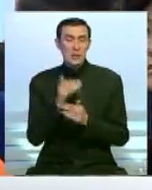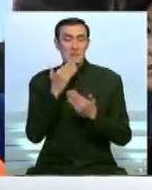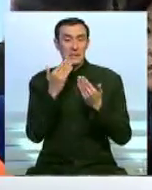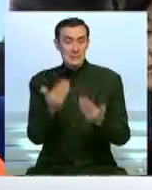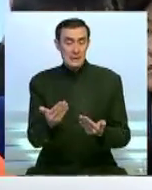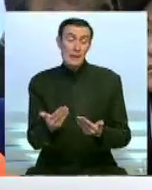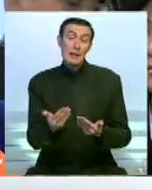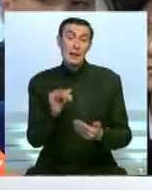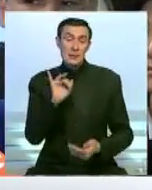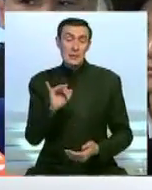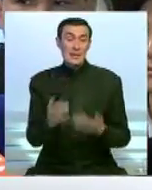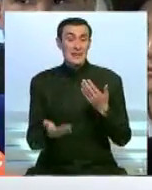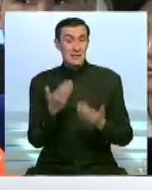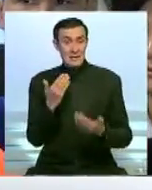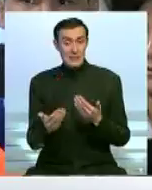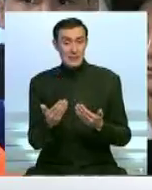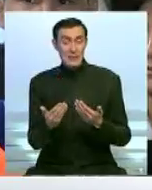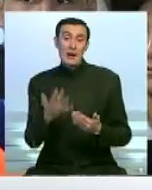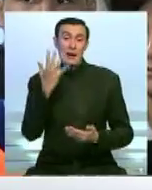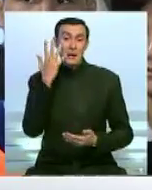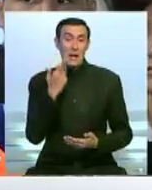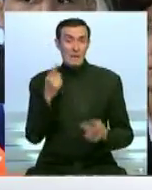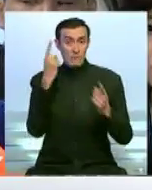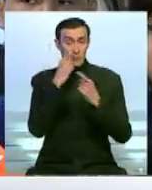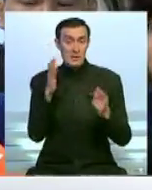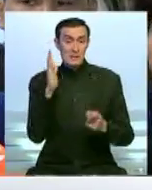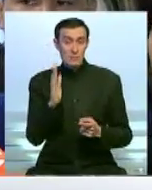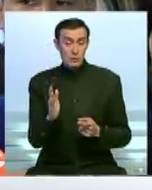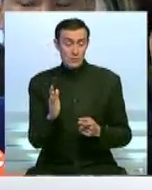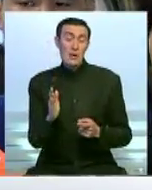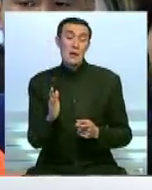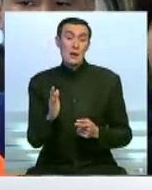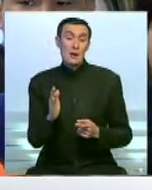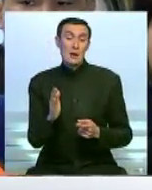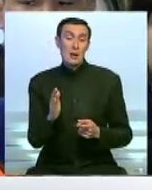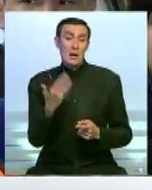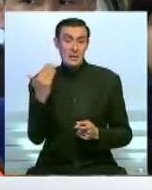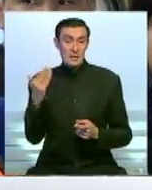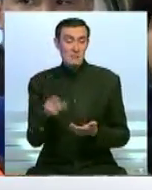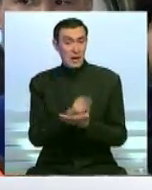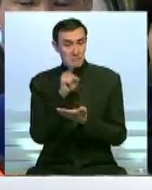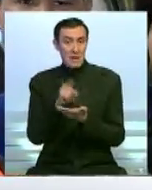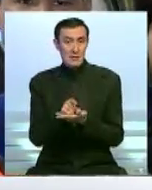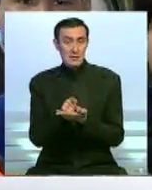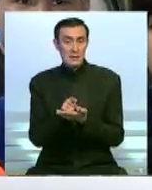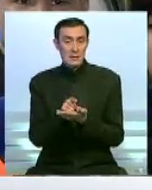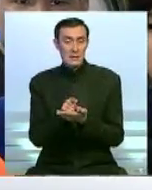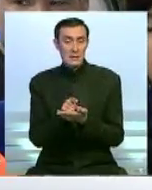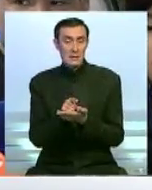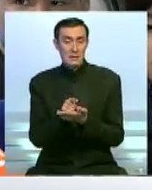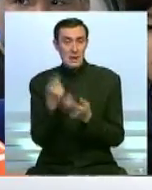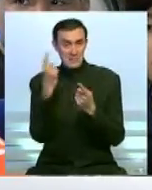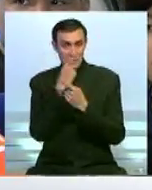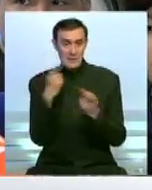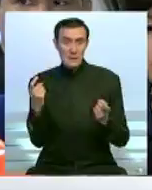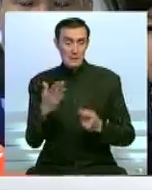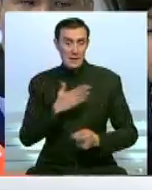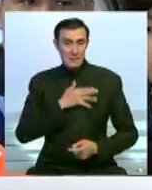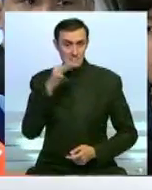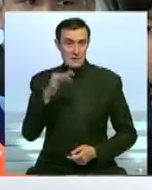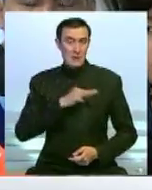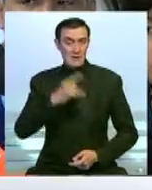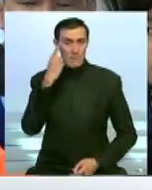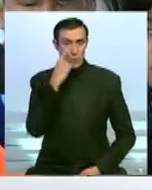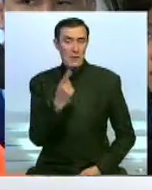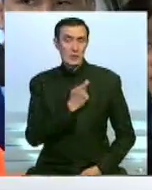спросить. Вот, и если по мере того, как информация будет поступать, и они обязаны делать свои объявления, мы вам